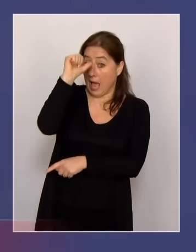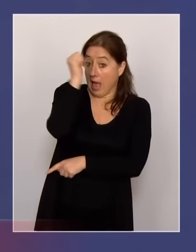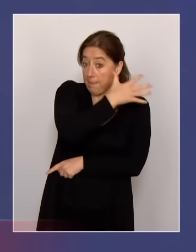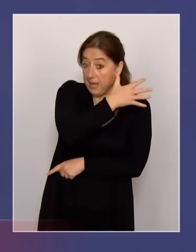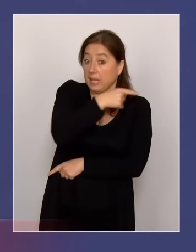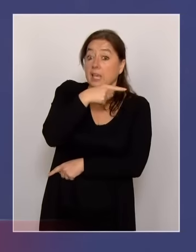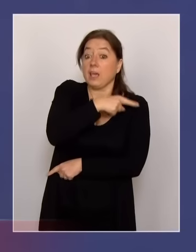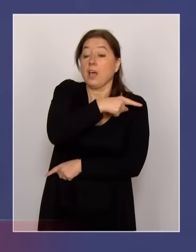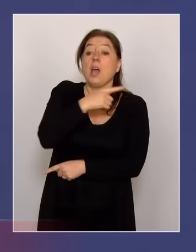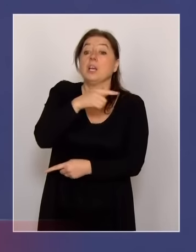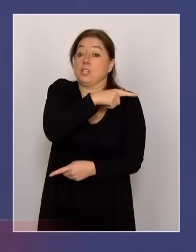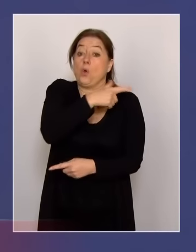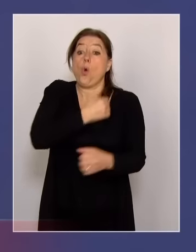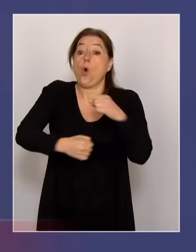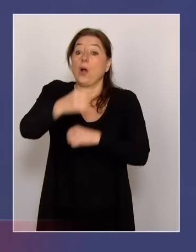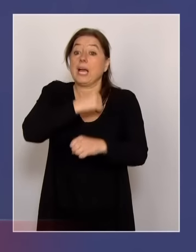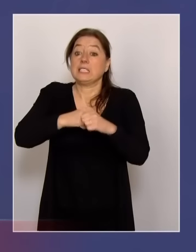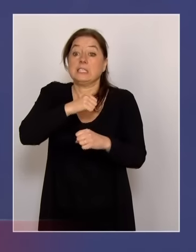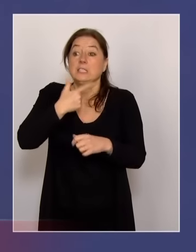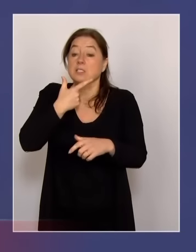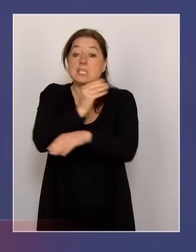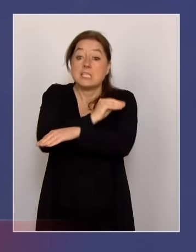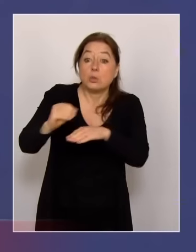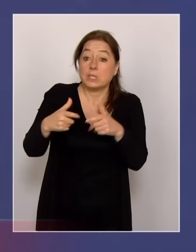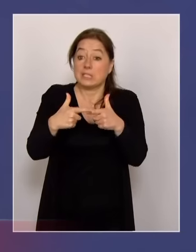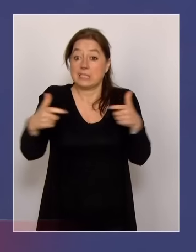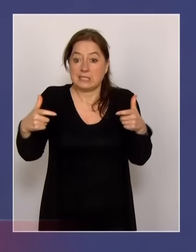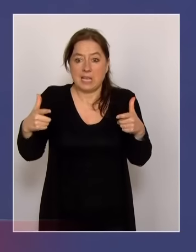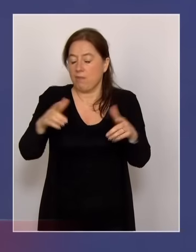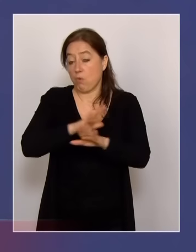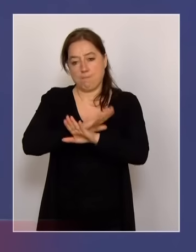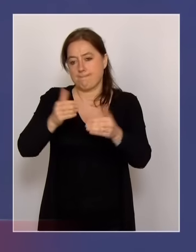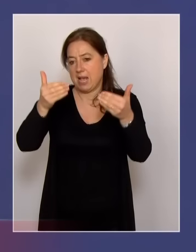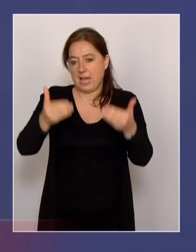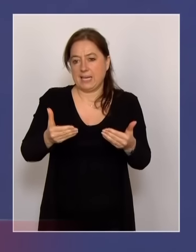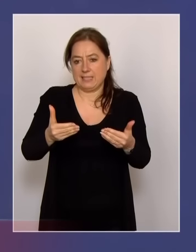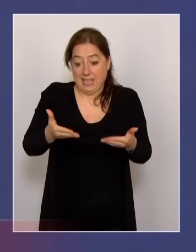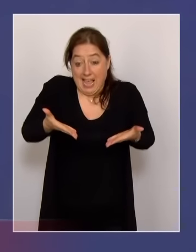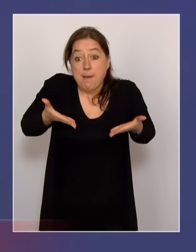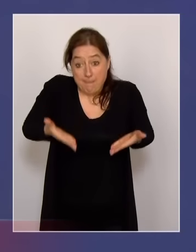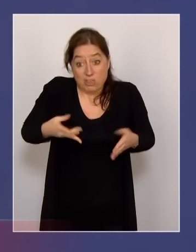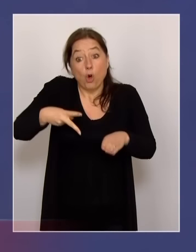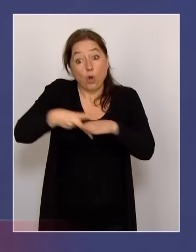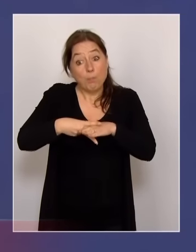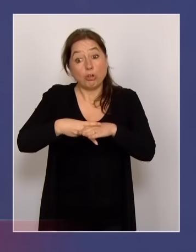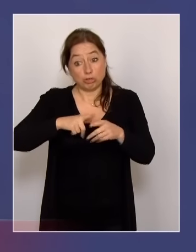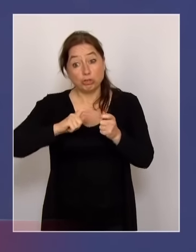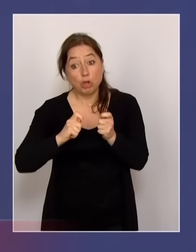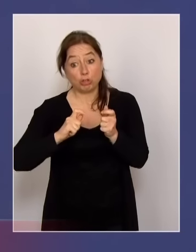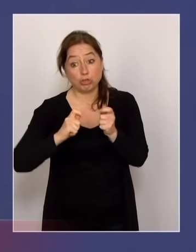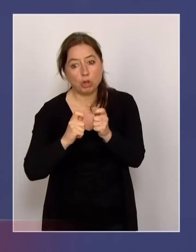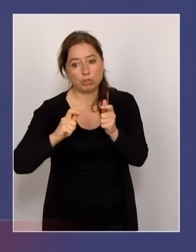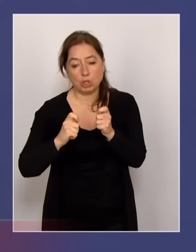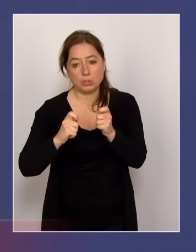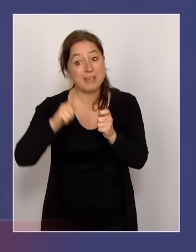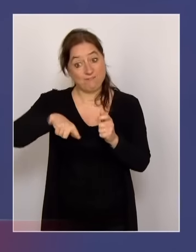révolue. Et donc, nous avons commencé des changements profonds, mais nous ne sommes pas à l'échelle. parce